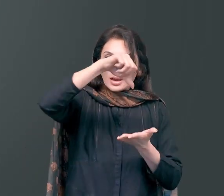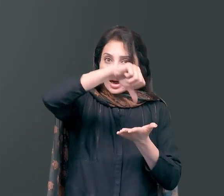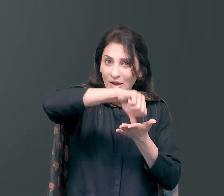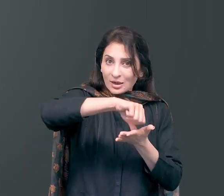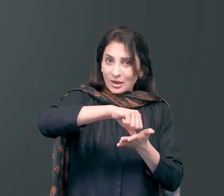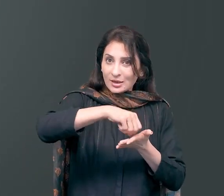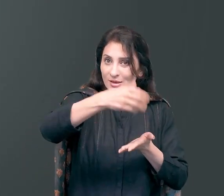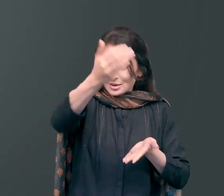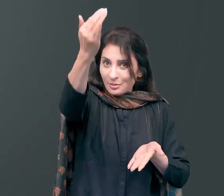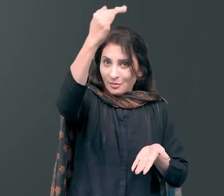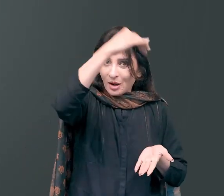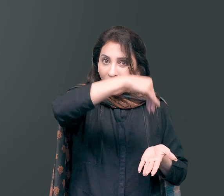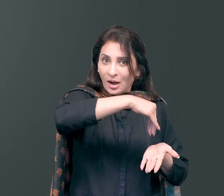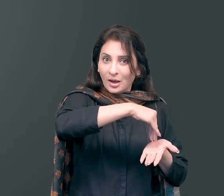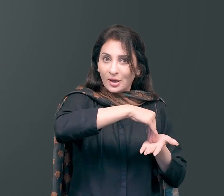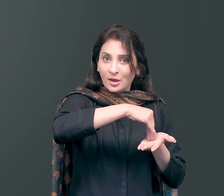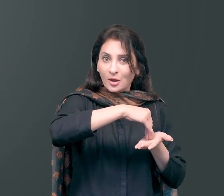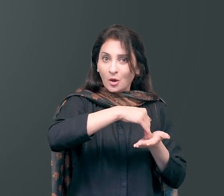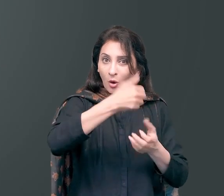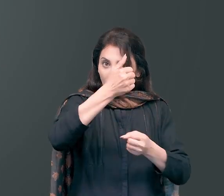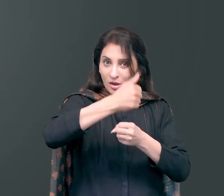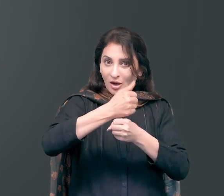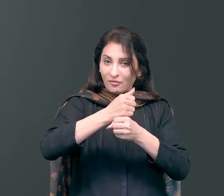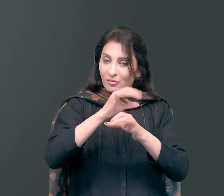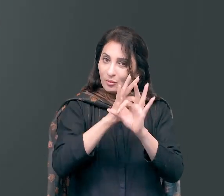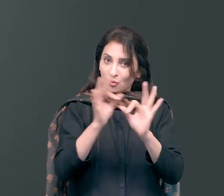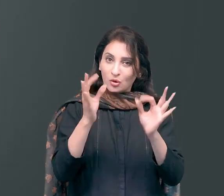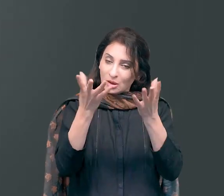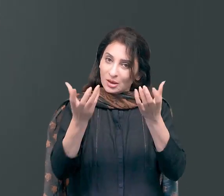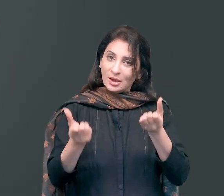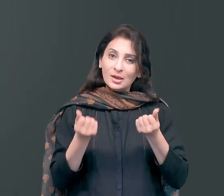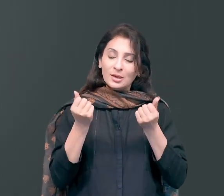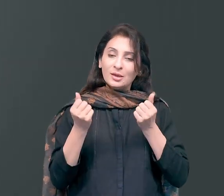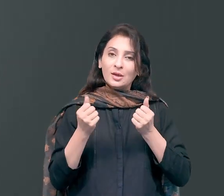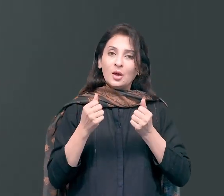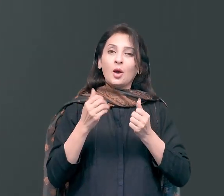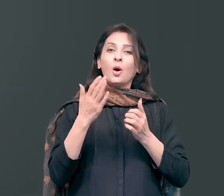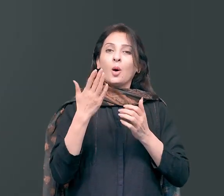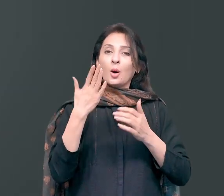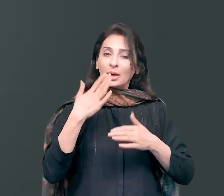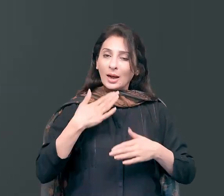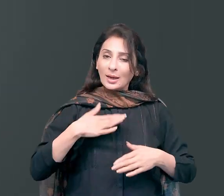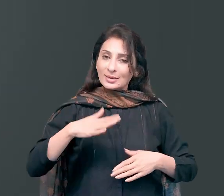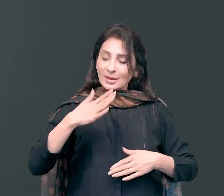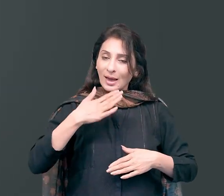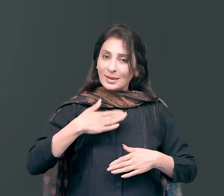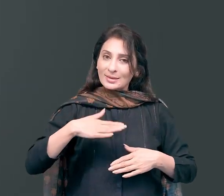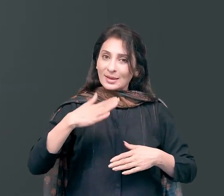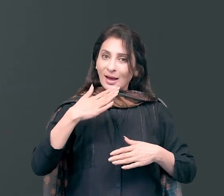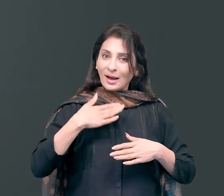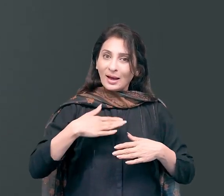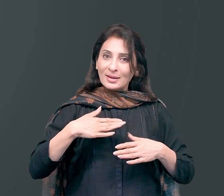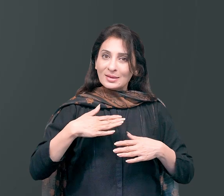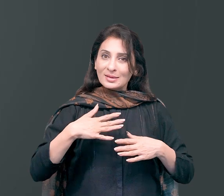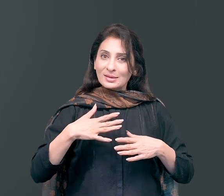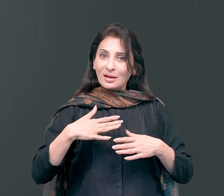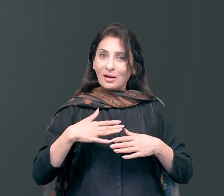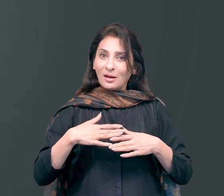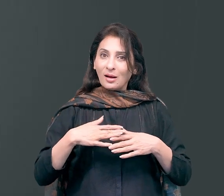بتدریج ہندوستانیوں کو ڈیموکریسی کے ذریعے ایک ٹریننگ دینا شروع کی، اور